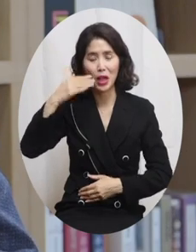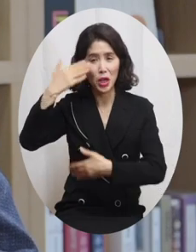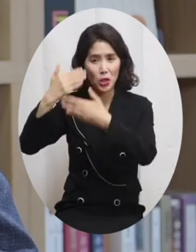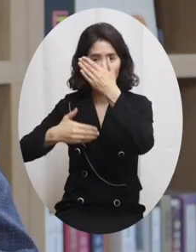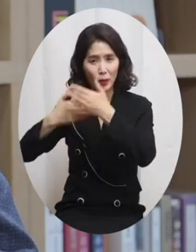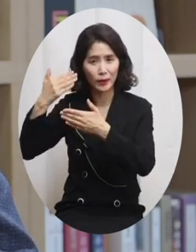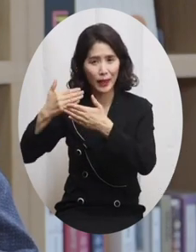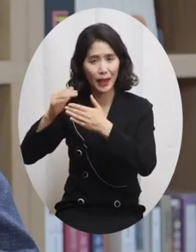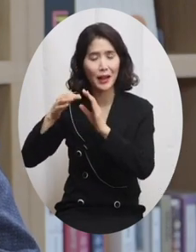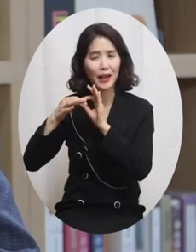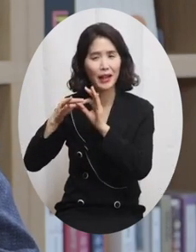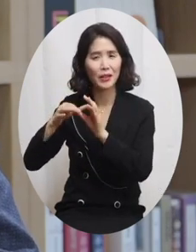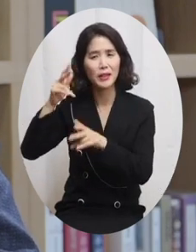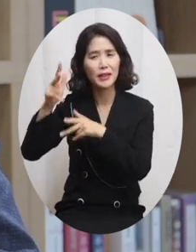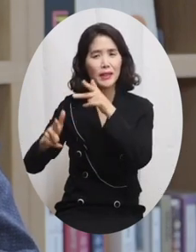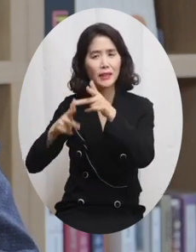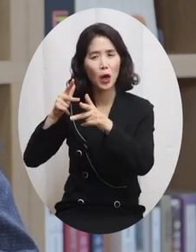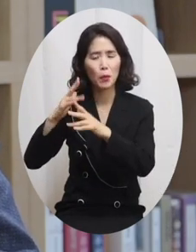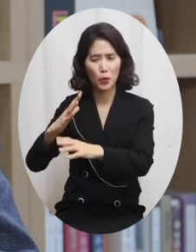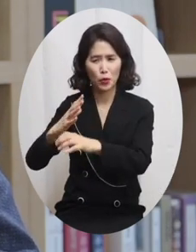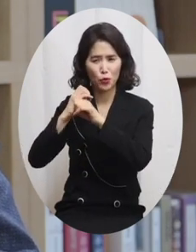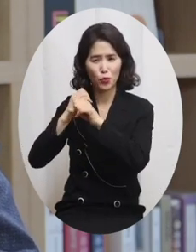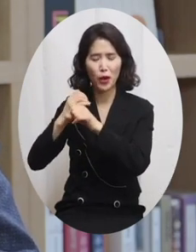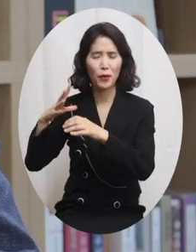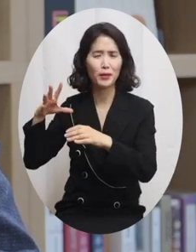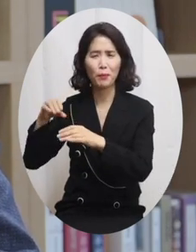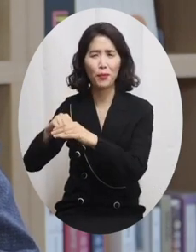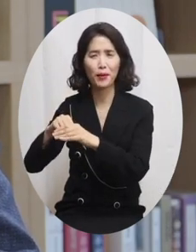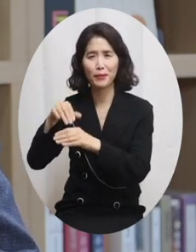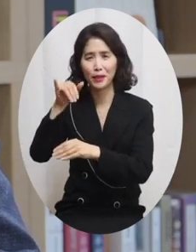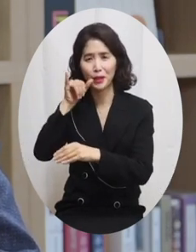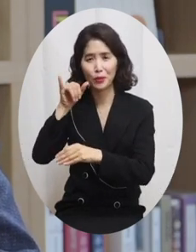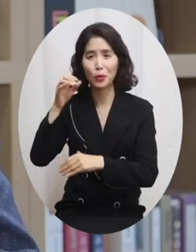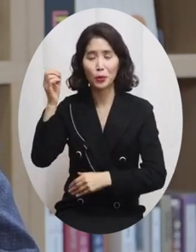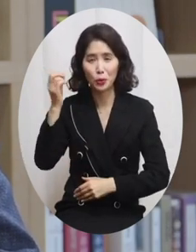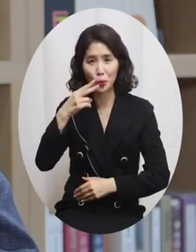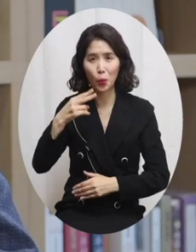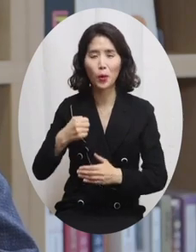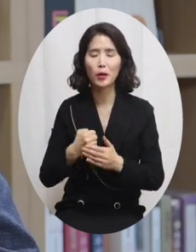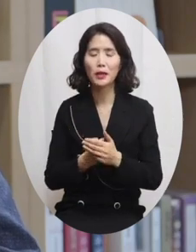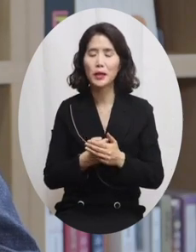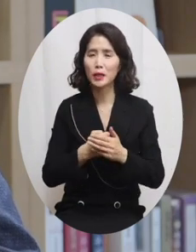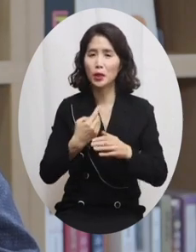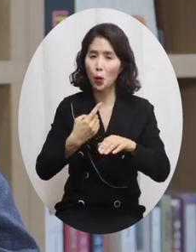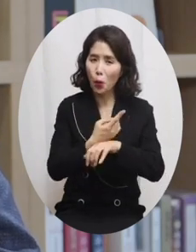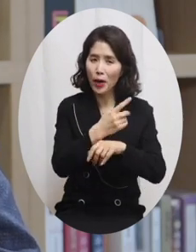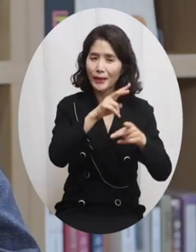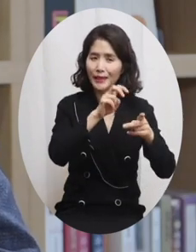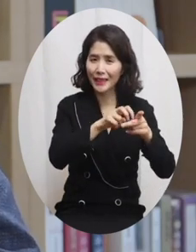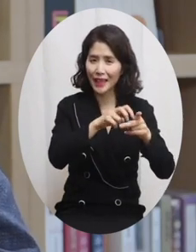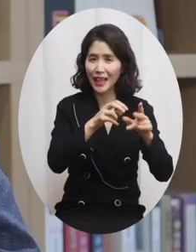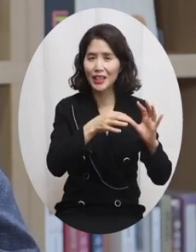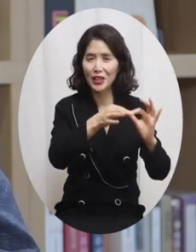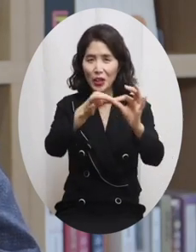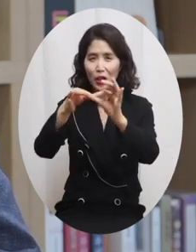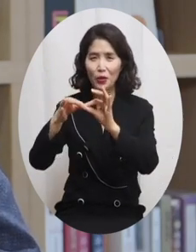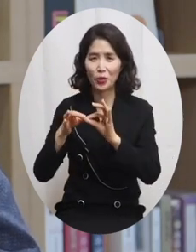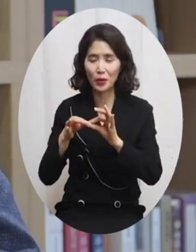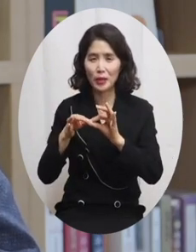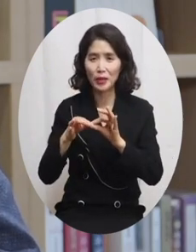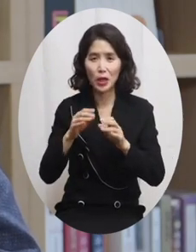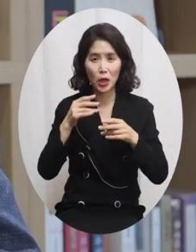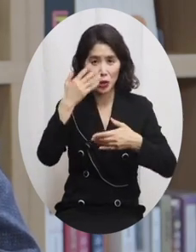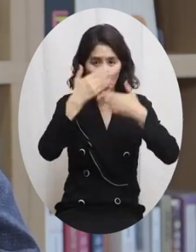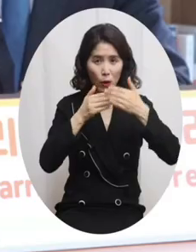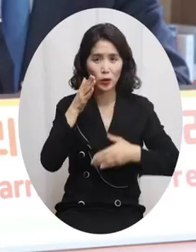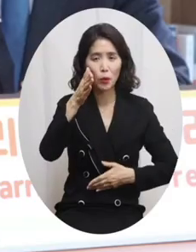미디어 콘텐츠를 집약해놓은 거거든요. 그 옆에 IP 융합센터라는 것까지 같이 들어와서 네. 이제는 그런 일을 하시는